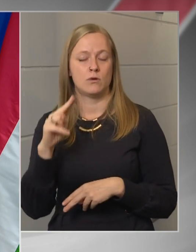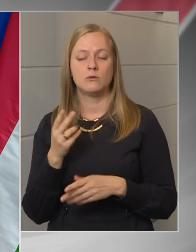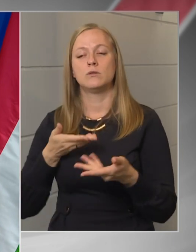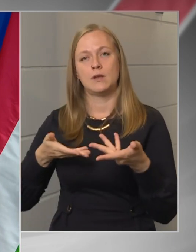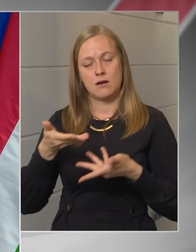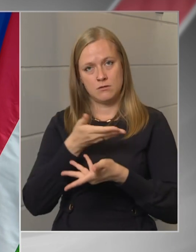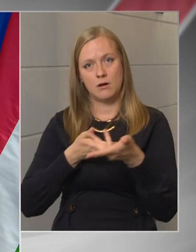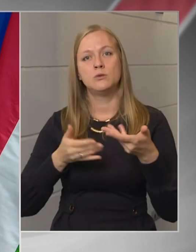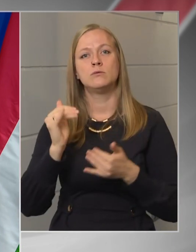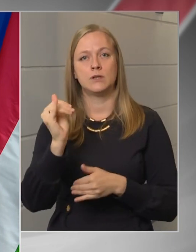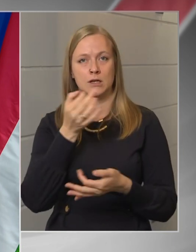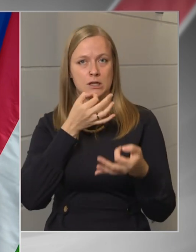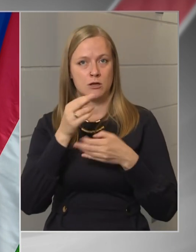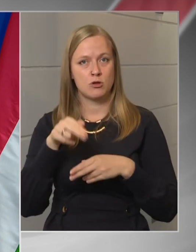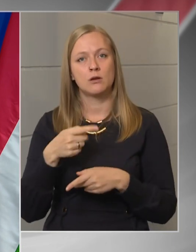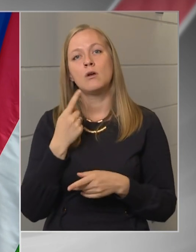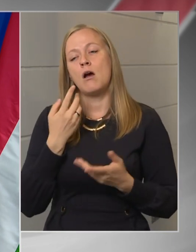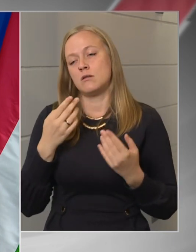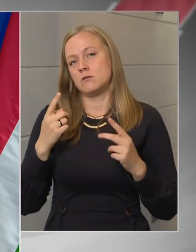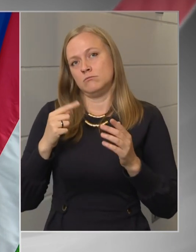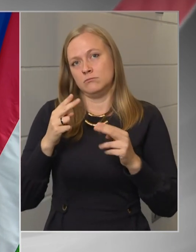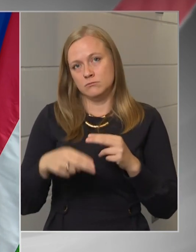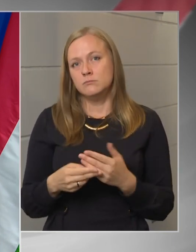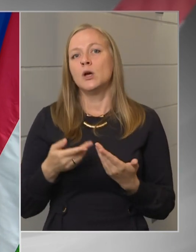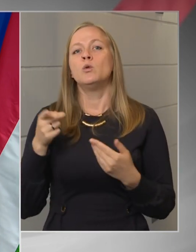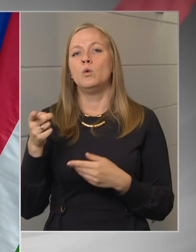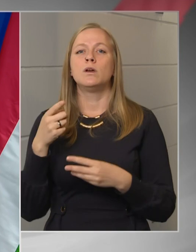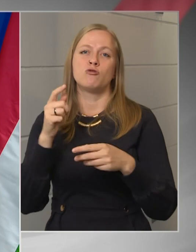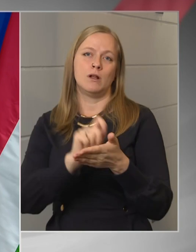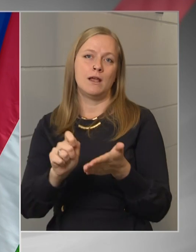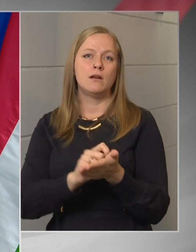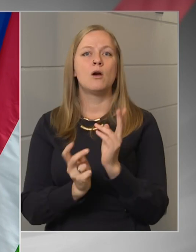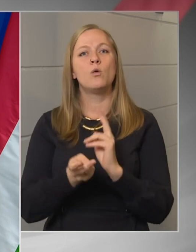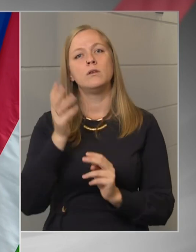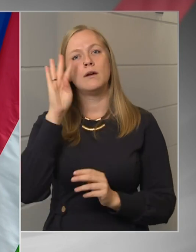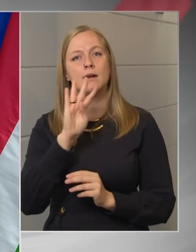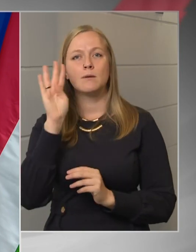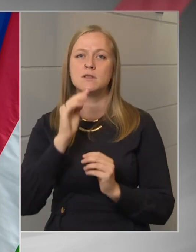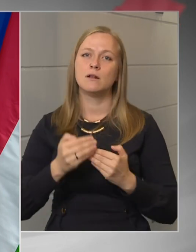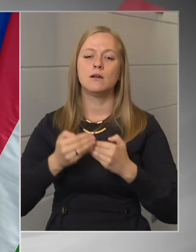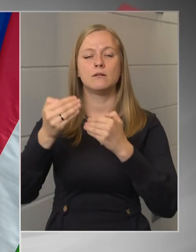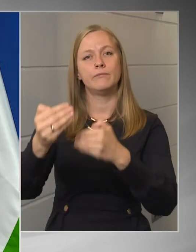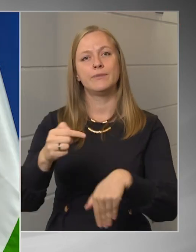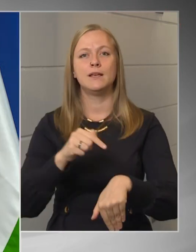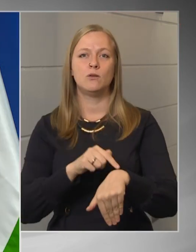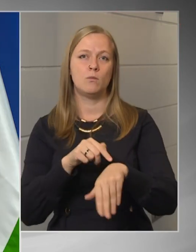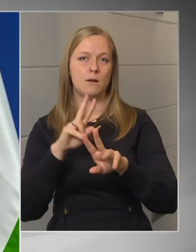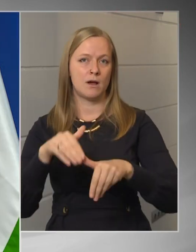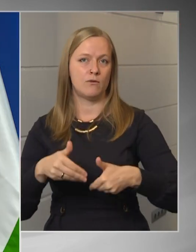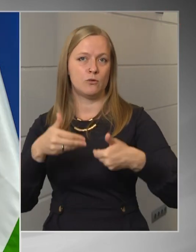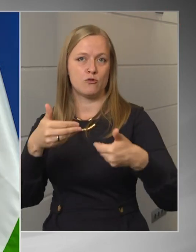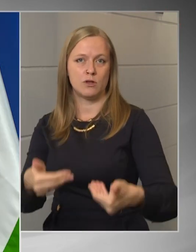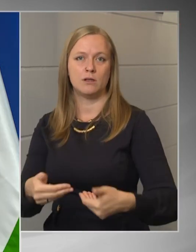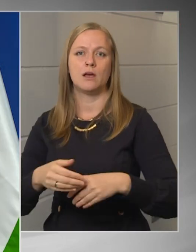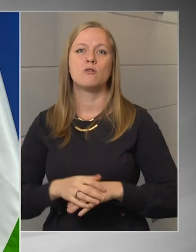kérdésekről, és abban maradtunk, hogy ők is leírják, hogy miként képzelik el a programból hátra élő fejlesztések időbeni megvalósítását.